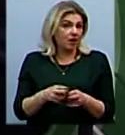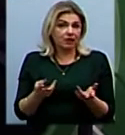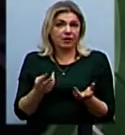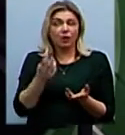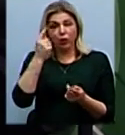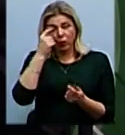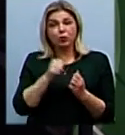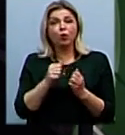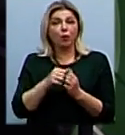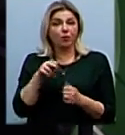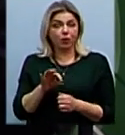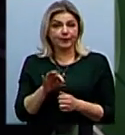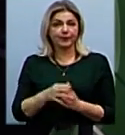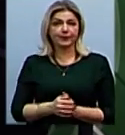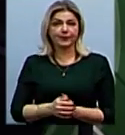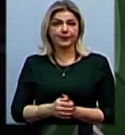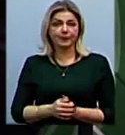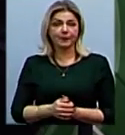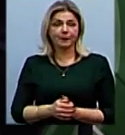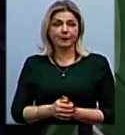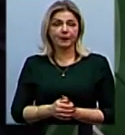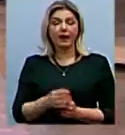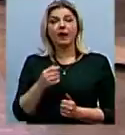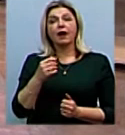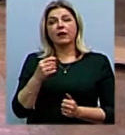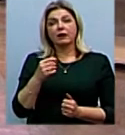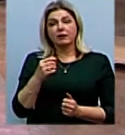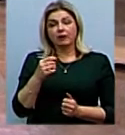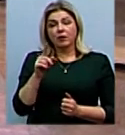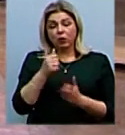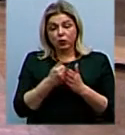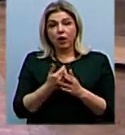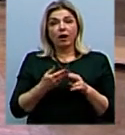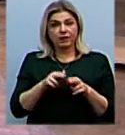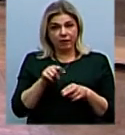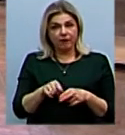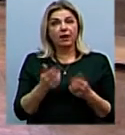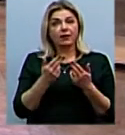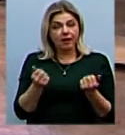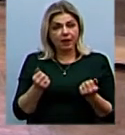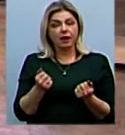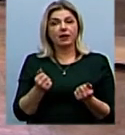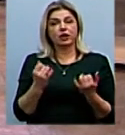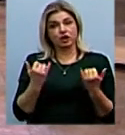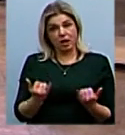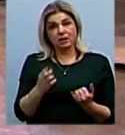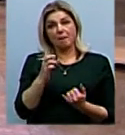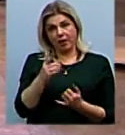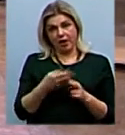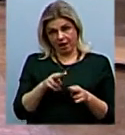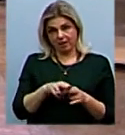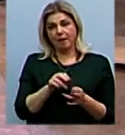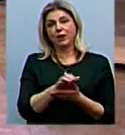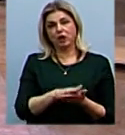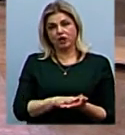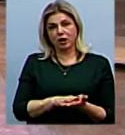с какого года там убрали текущий ремонт? Я имею в виду 10-летний. Да, до этого, конечно, да. Ну, так это бы и сейчас продолжалось.